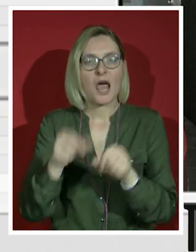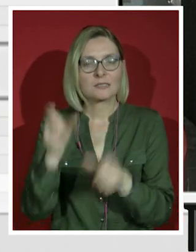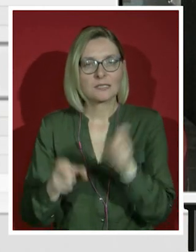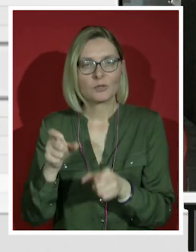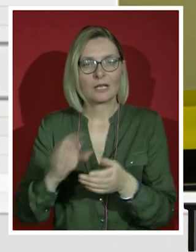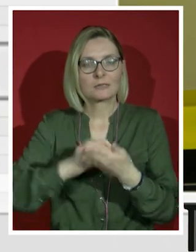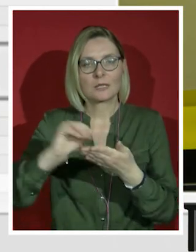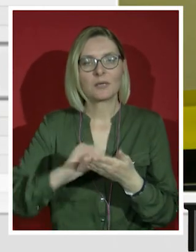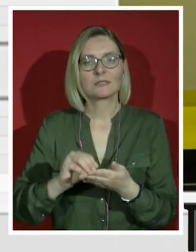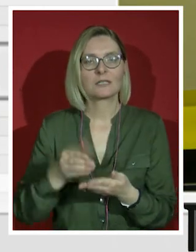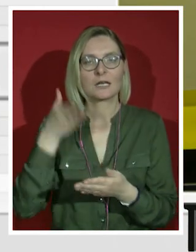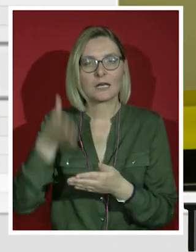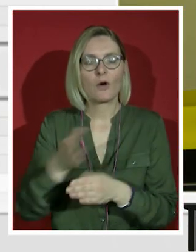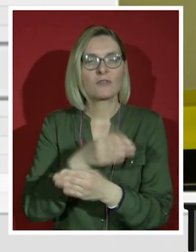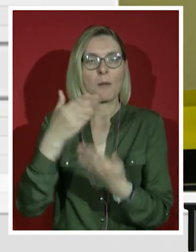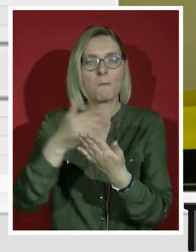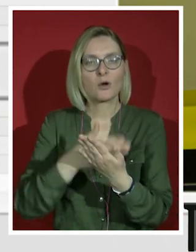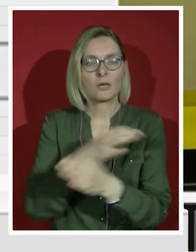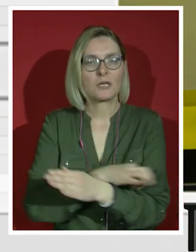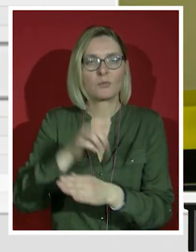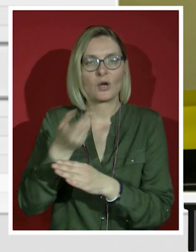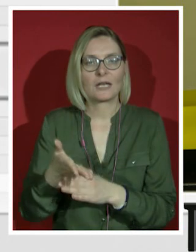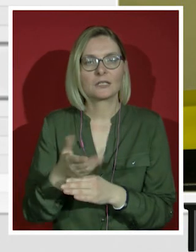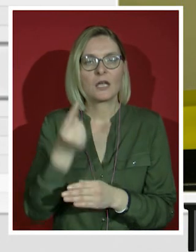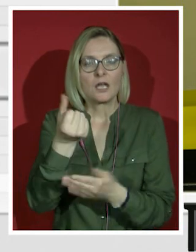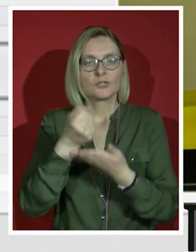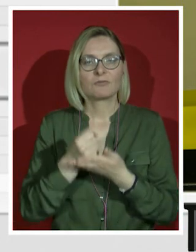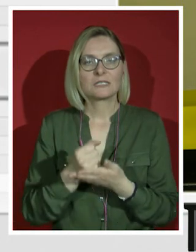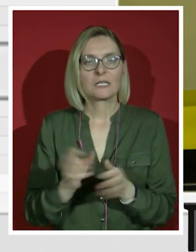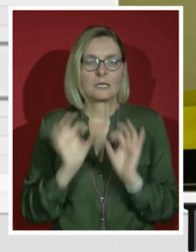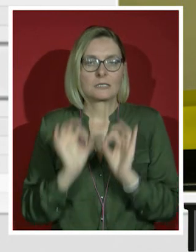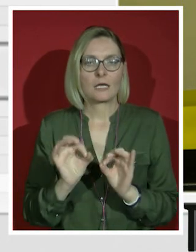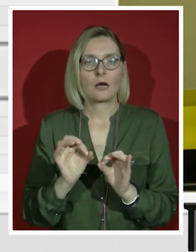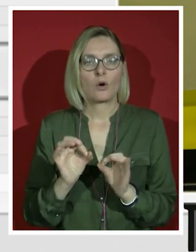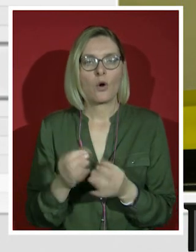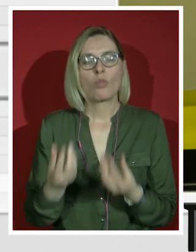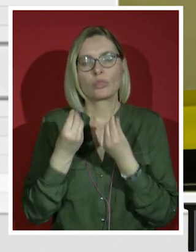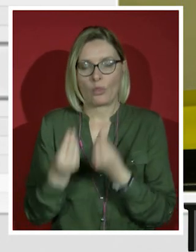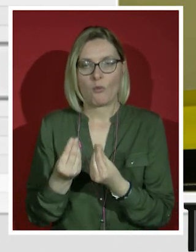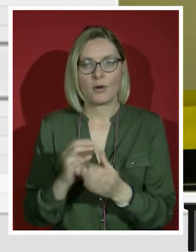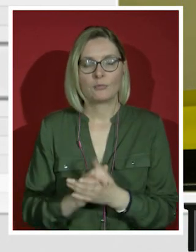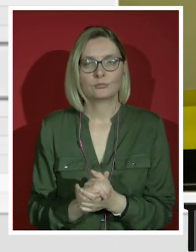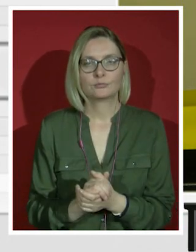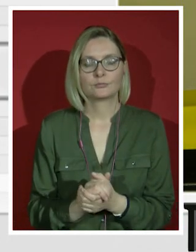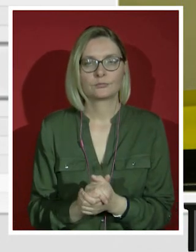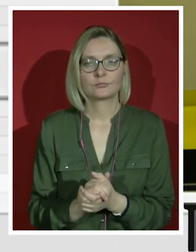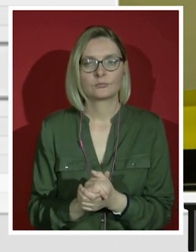аплицира на тие програми. Субвенцијата е секако за поздравување. И таа е каскадна, не е